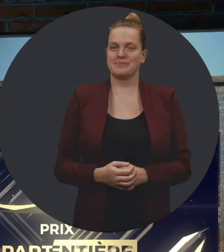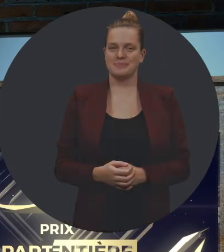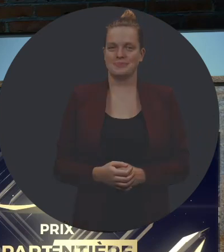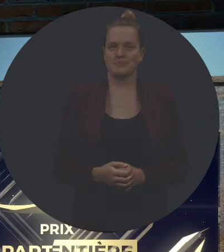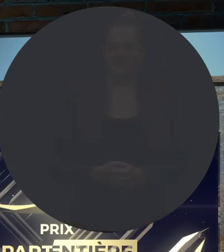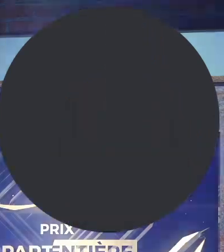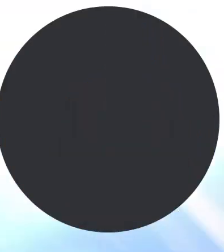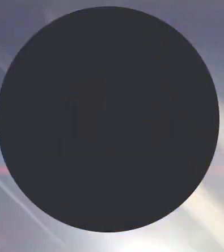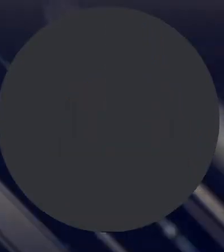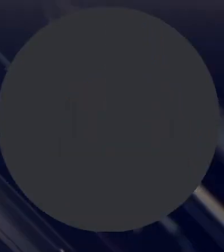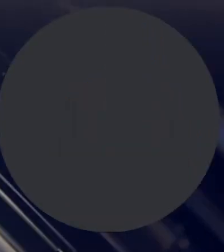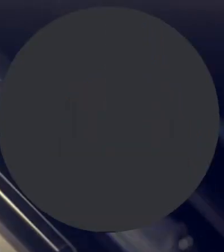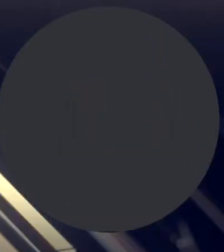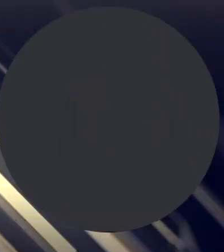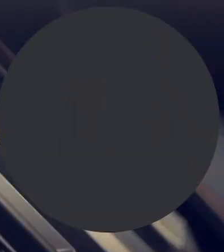non lucratif ».